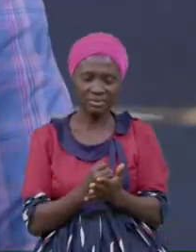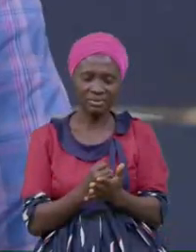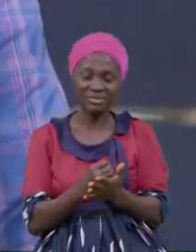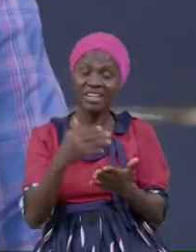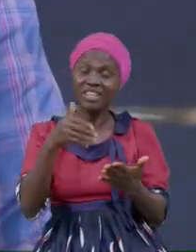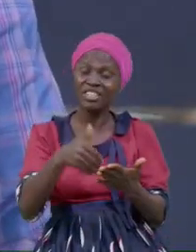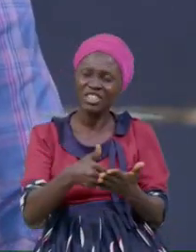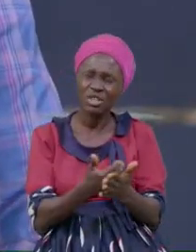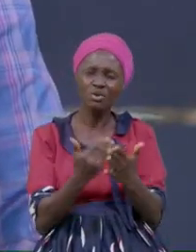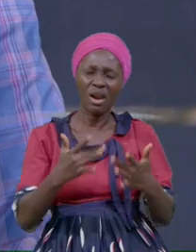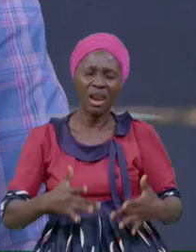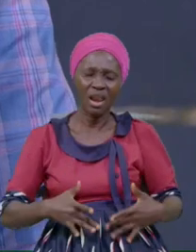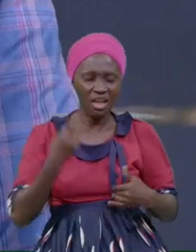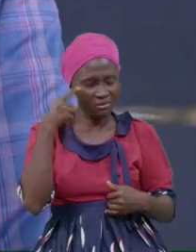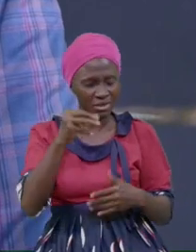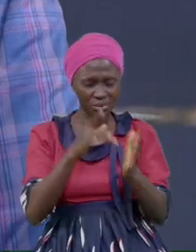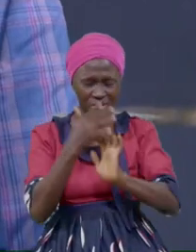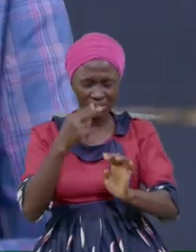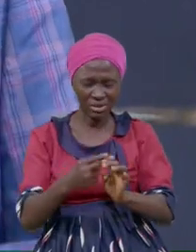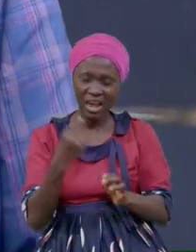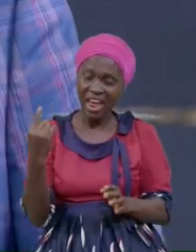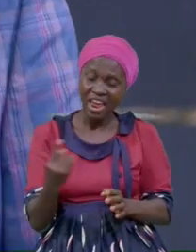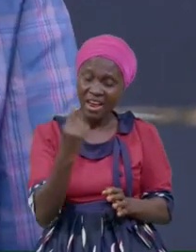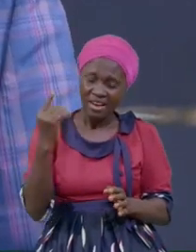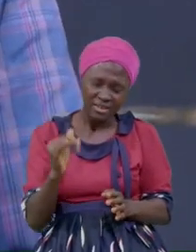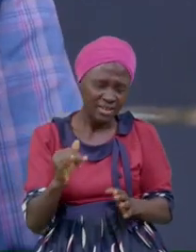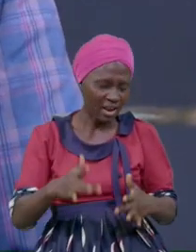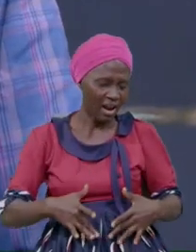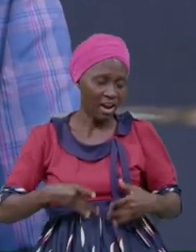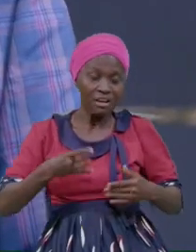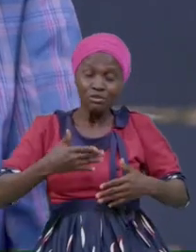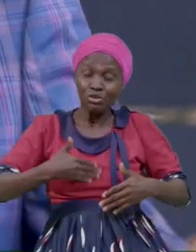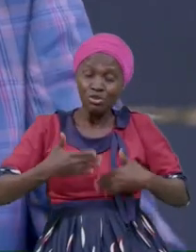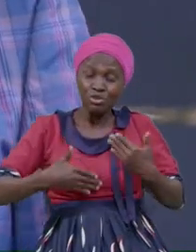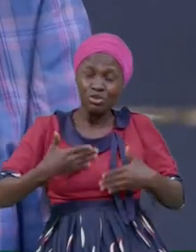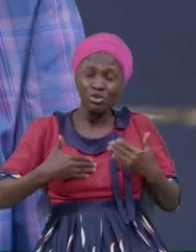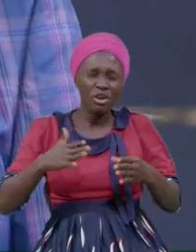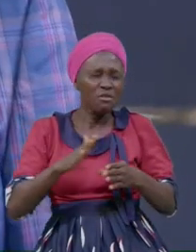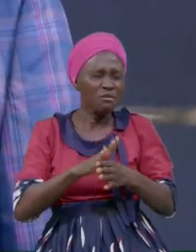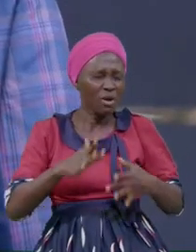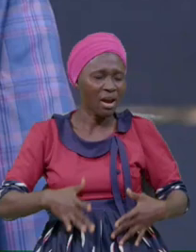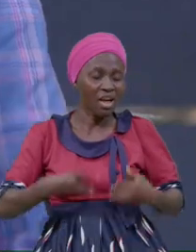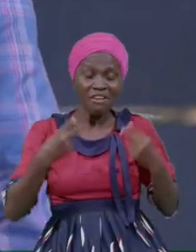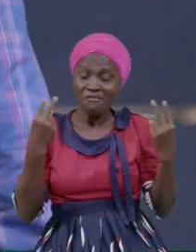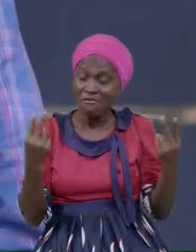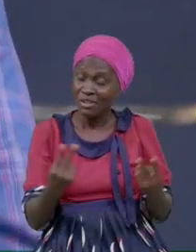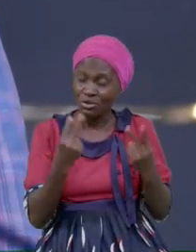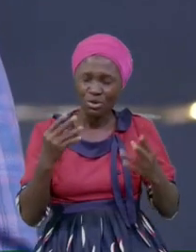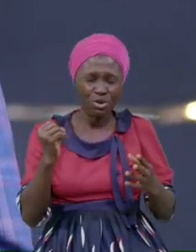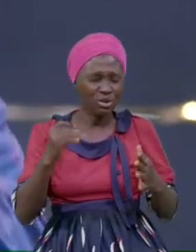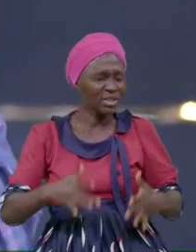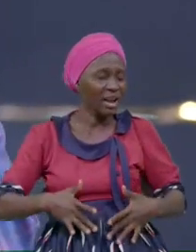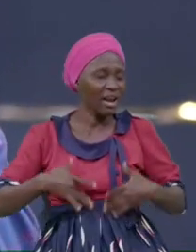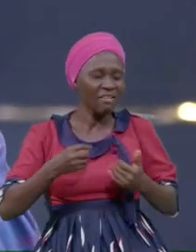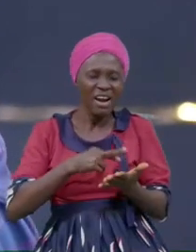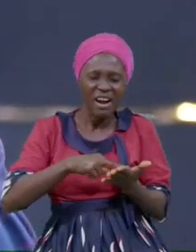Une nouvelle vie, la vie éternelle, la vie joyeuse, la vie victorieuse, la